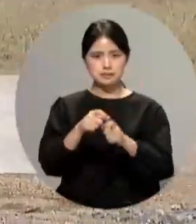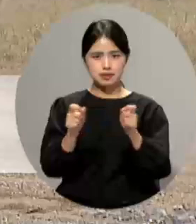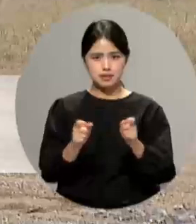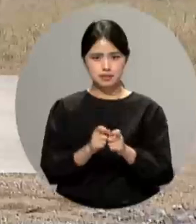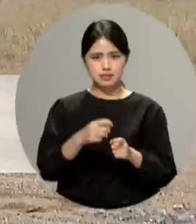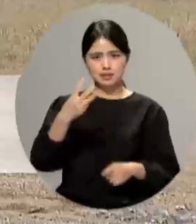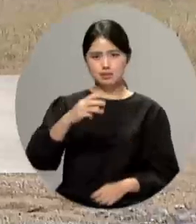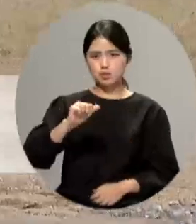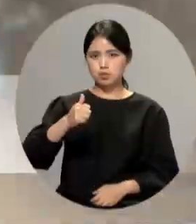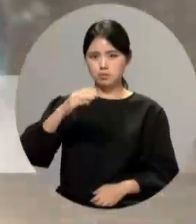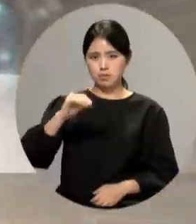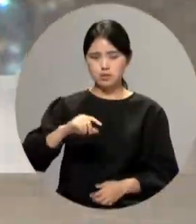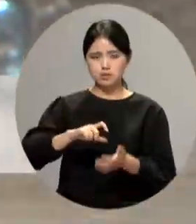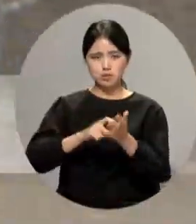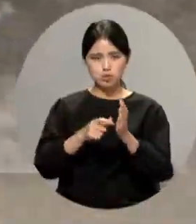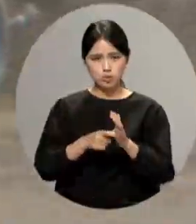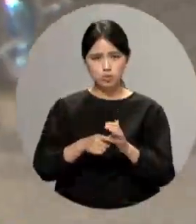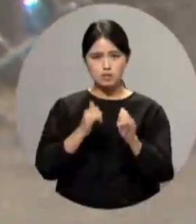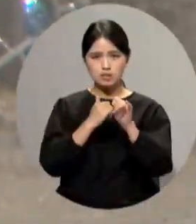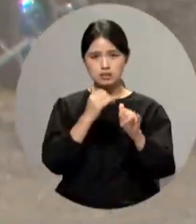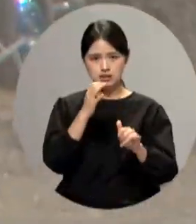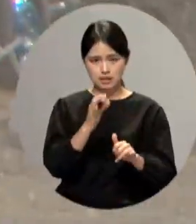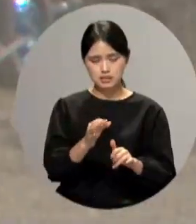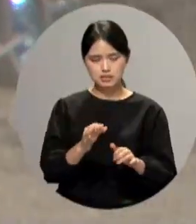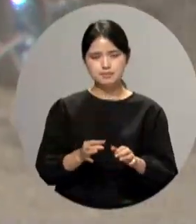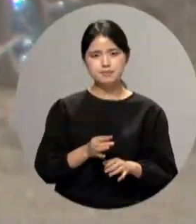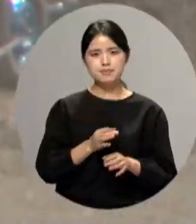3,500만원 상당의 상금과 부상이 수여됩니다